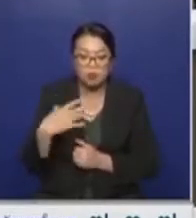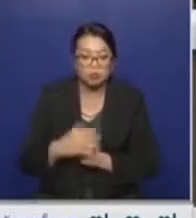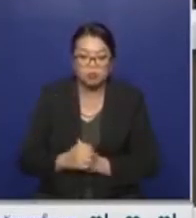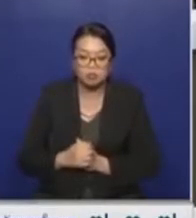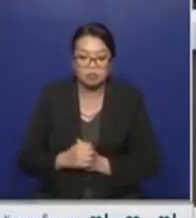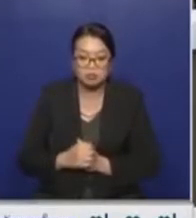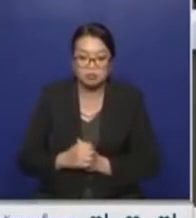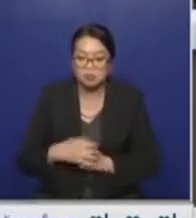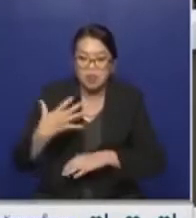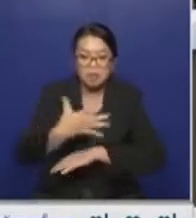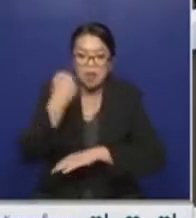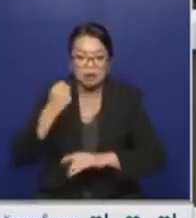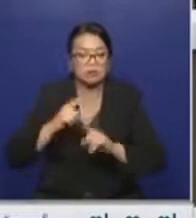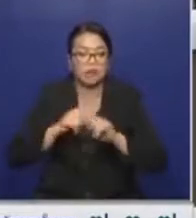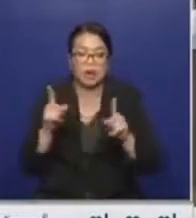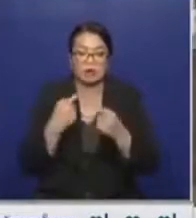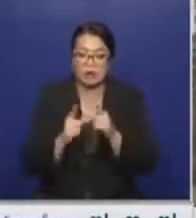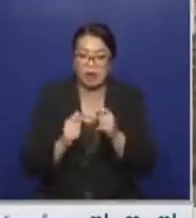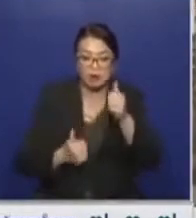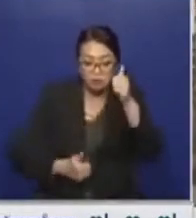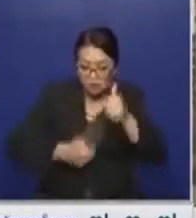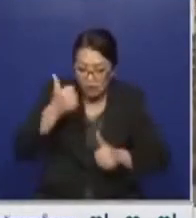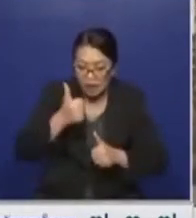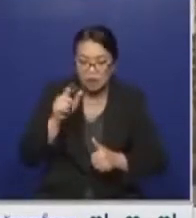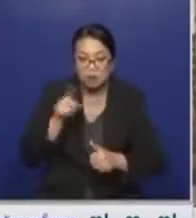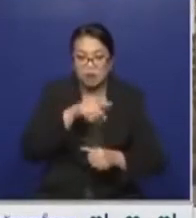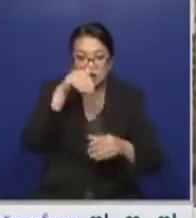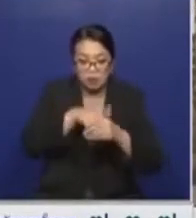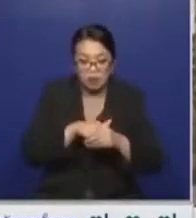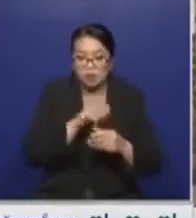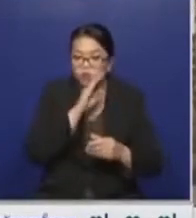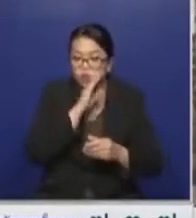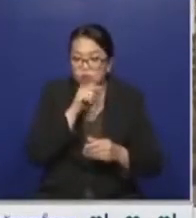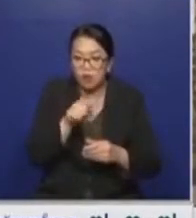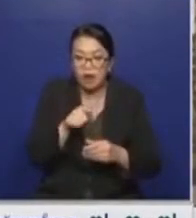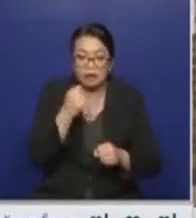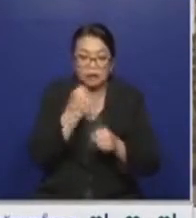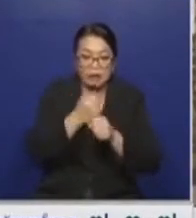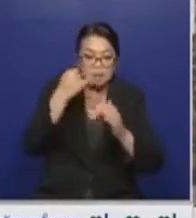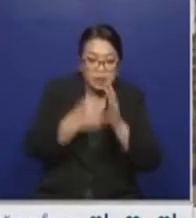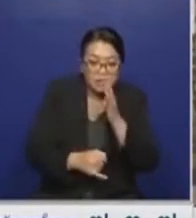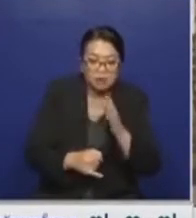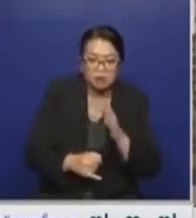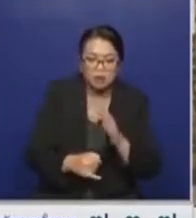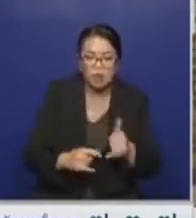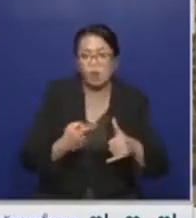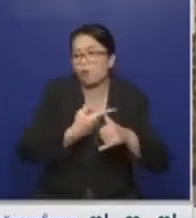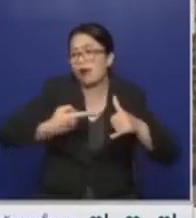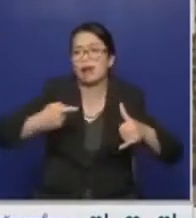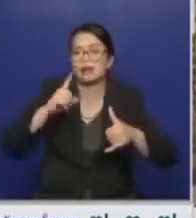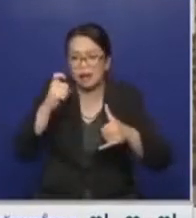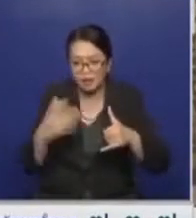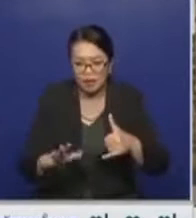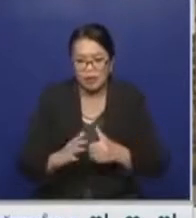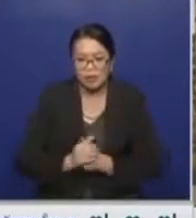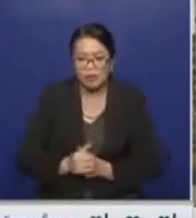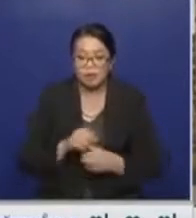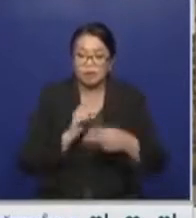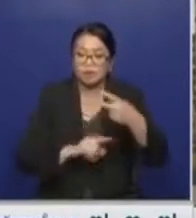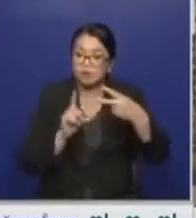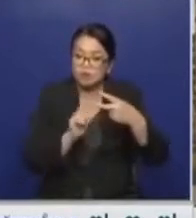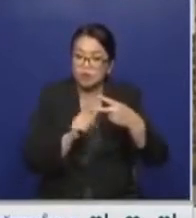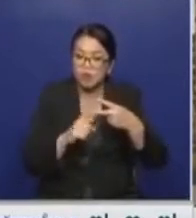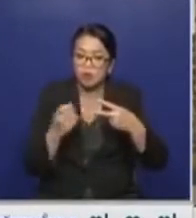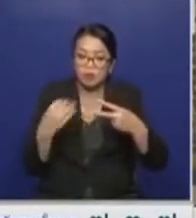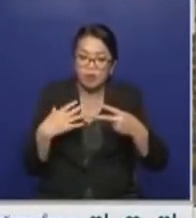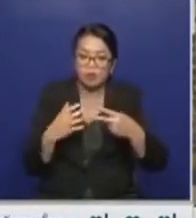ากบฏเนี่ยถูกประหารชีวิตไปแล้วนะแล้วประเด็นที่สองบอกว่